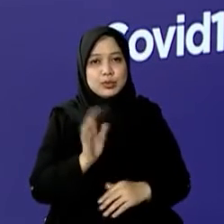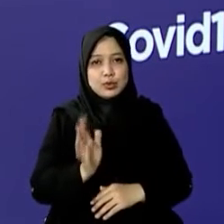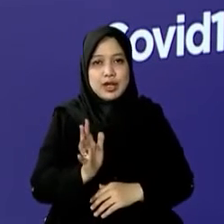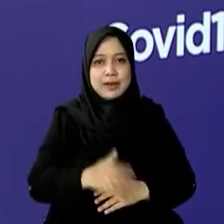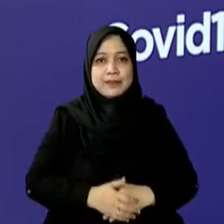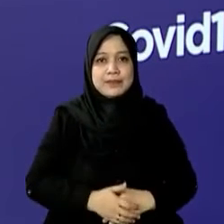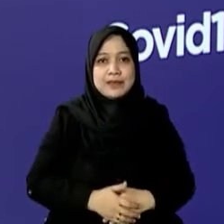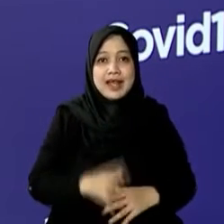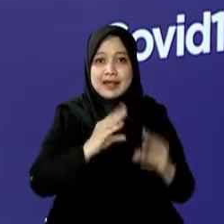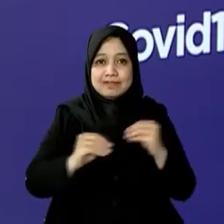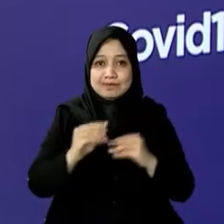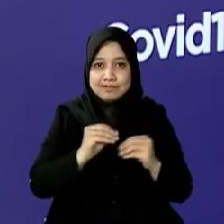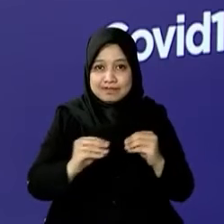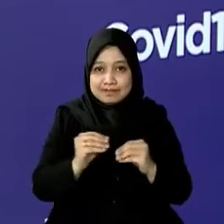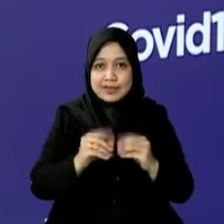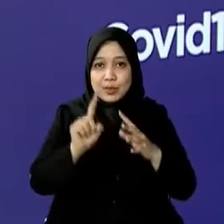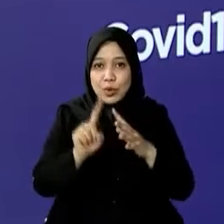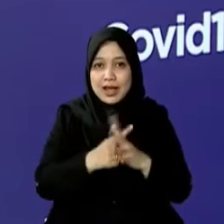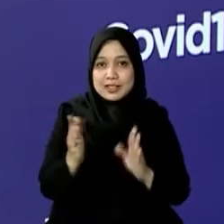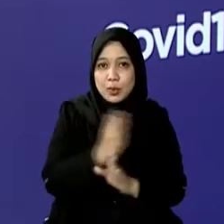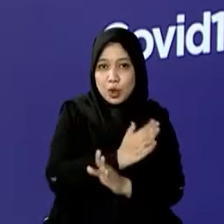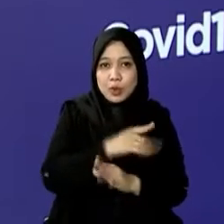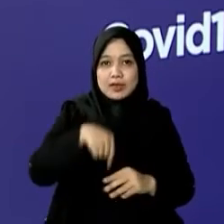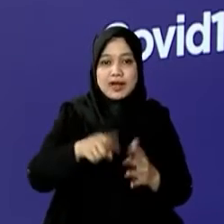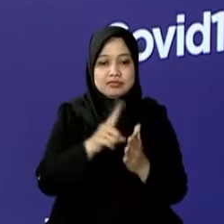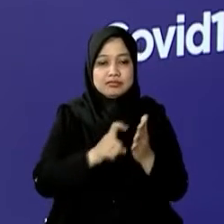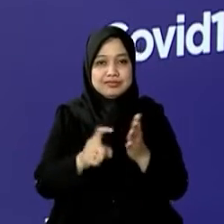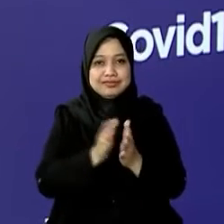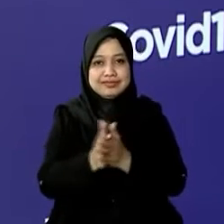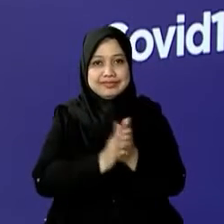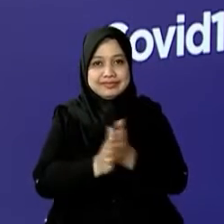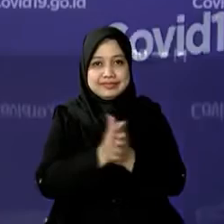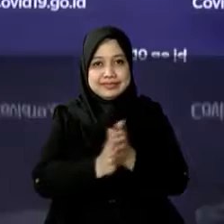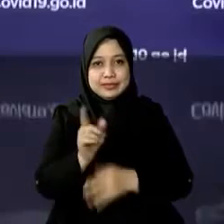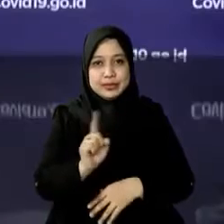sebelum kita berdiskusi Mari kita menggunakan hand sanitizer terlebih dahulu